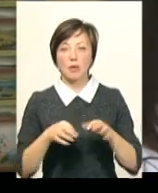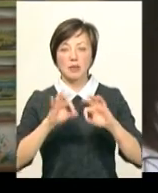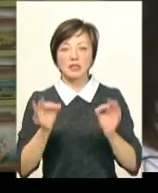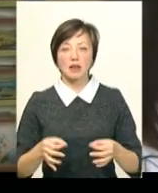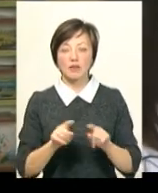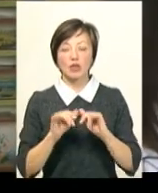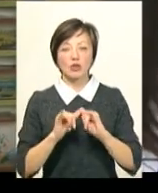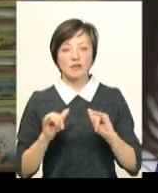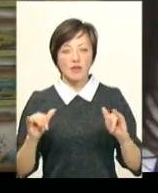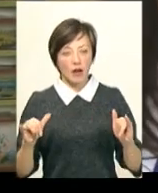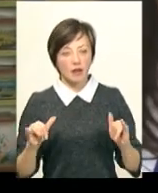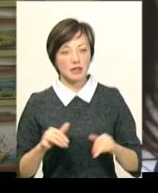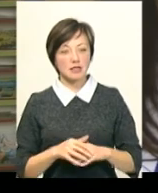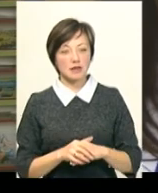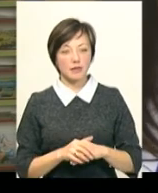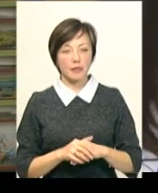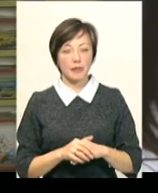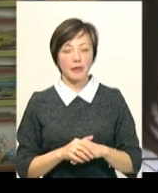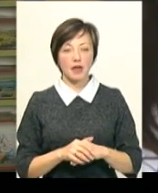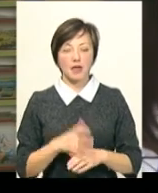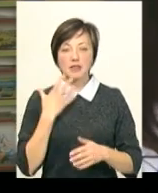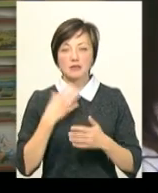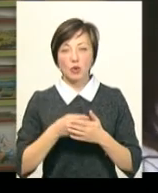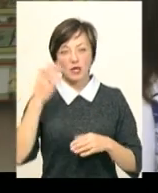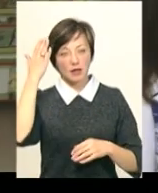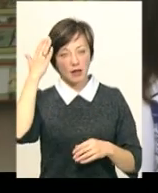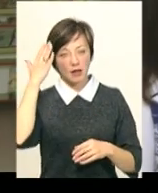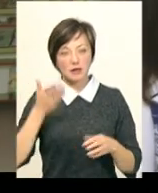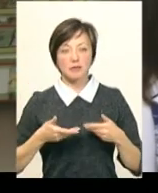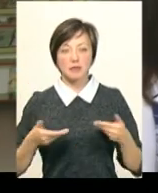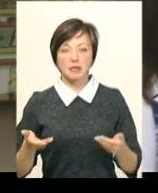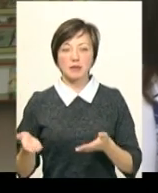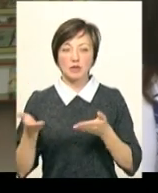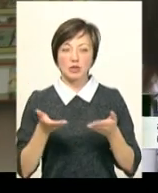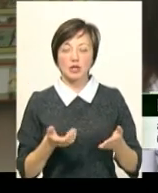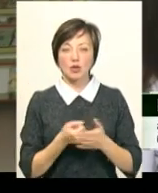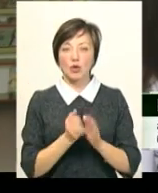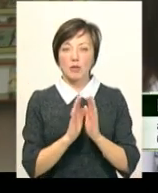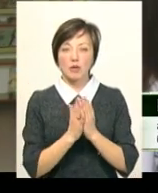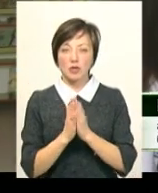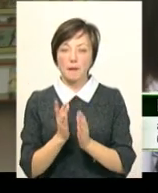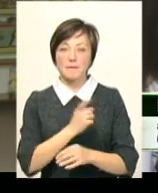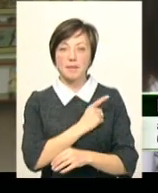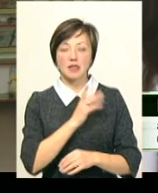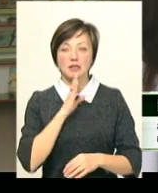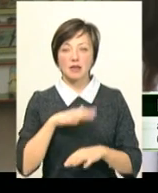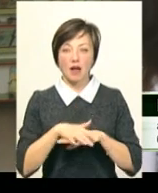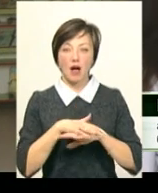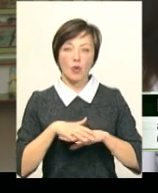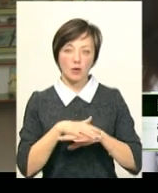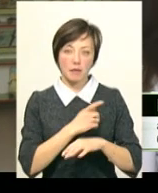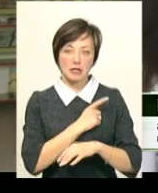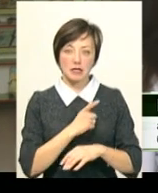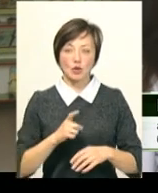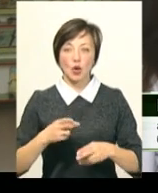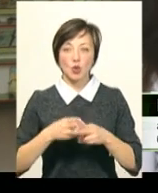щоб вони розвивалися, розвивали свої таланти. Ми запросили до бібліотеки майстринь, народних майстринь